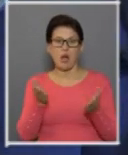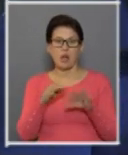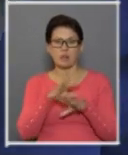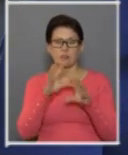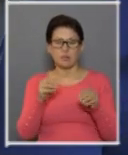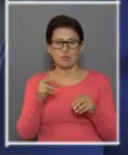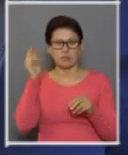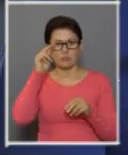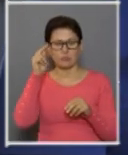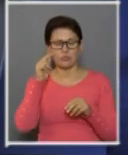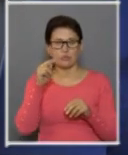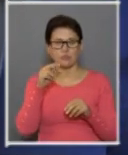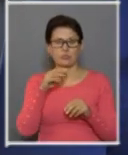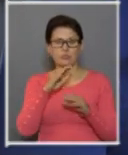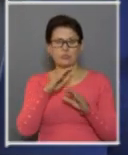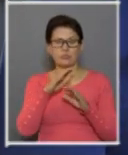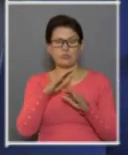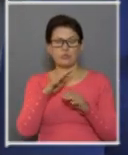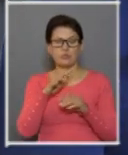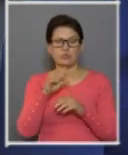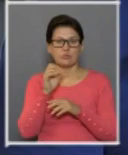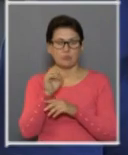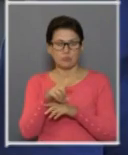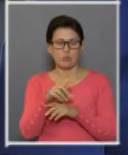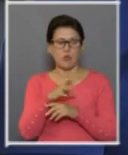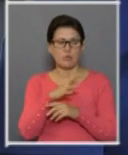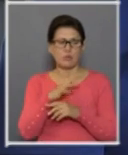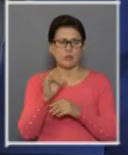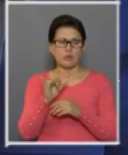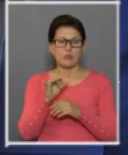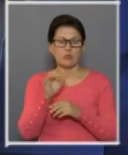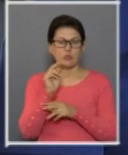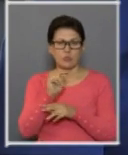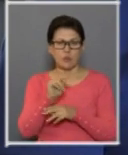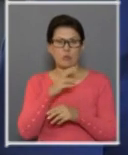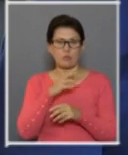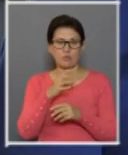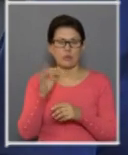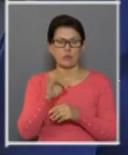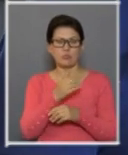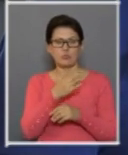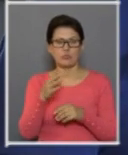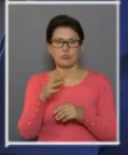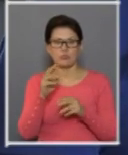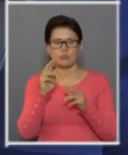Қалғандары шәкірттерім бар, шәкірттеріме тапсырам, үйретім, көп шәкірттерді